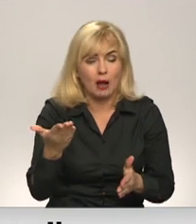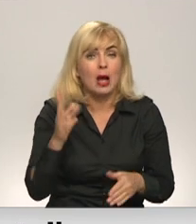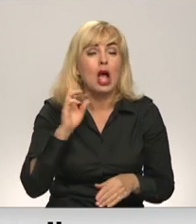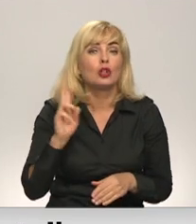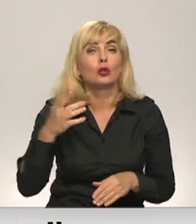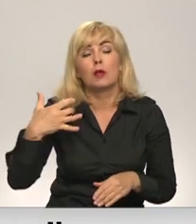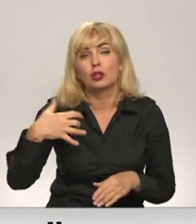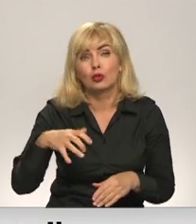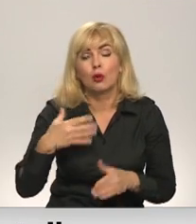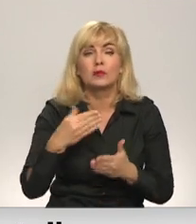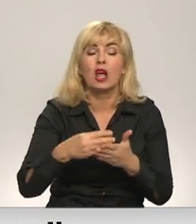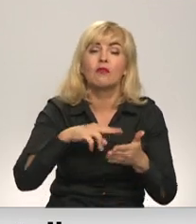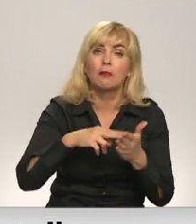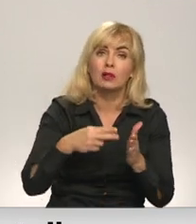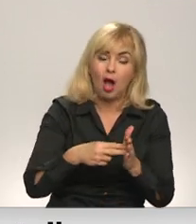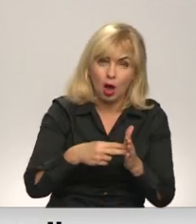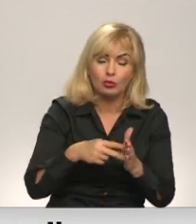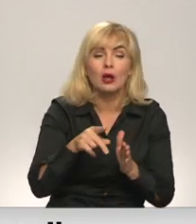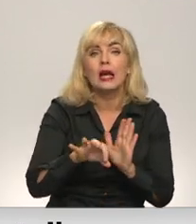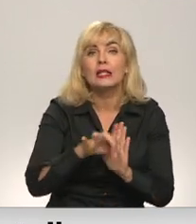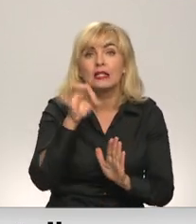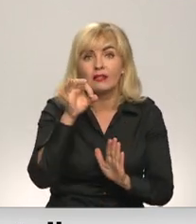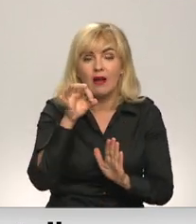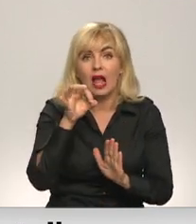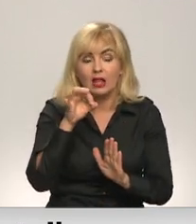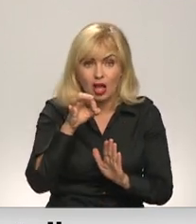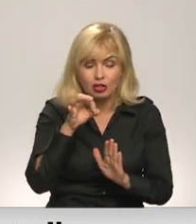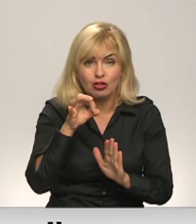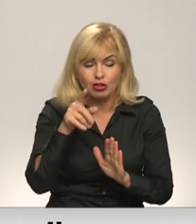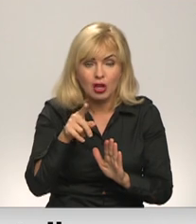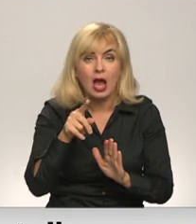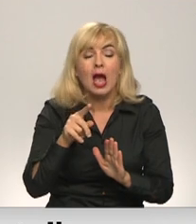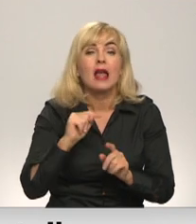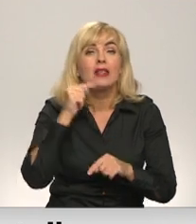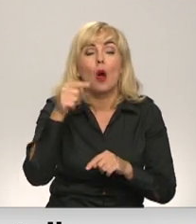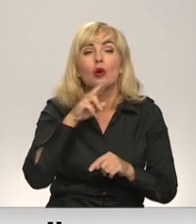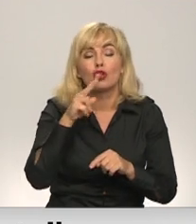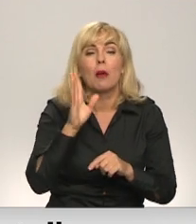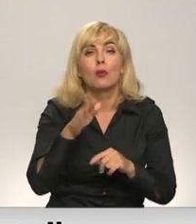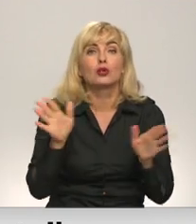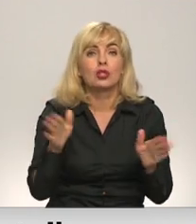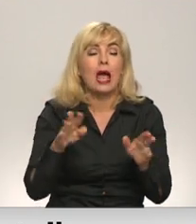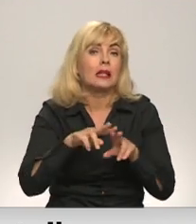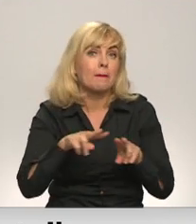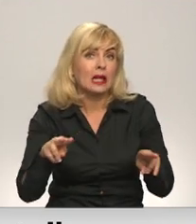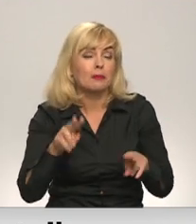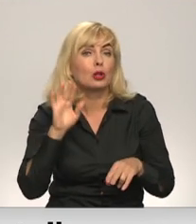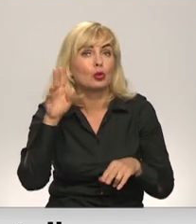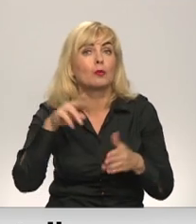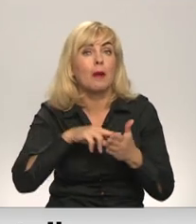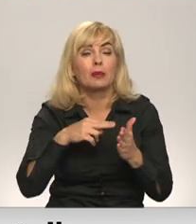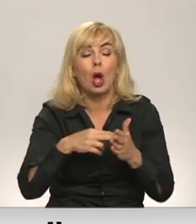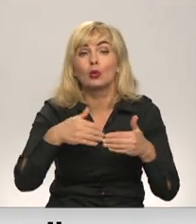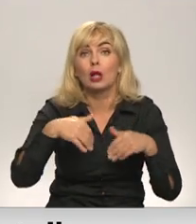Jūrmalas domas savu scenāriju visticamāk izvēlēšoties ārkārtas sēdē jaunadēļ. Savukārt ministrija par turpmākajiem soļiem lemšot,